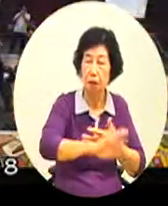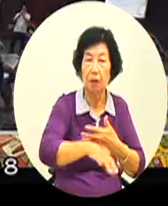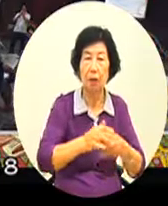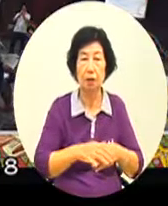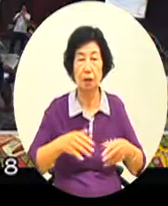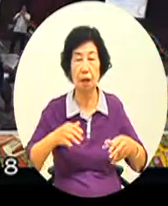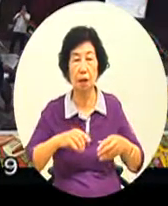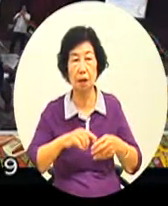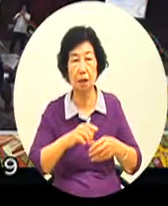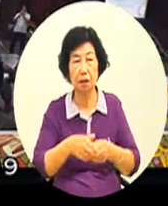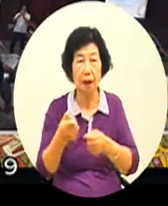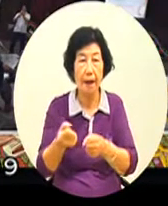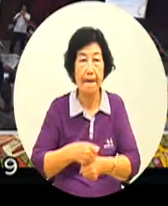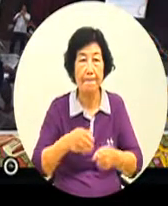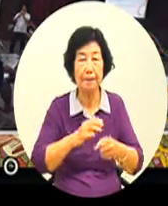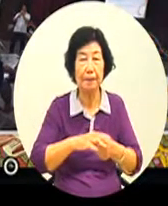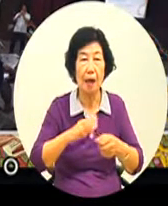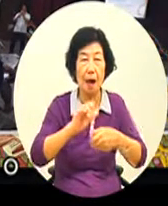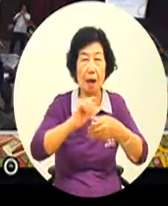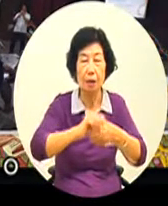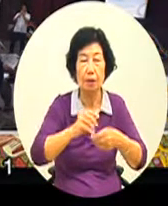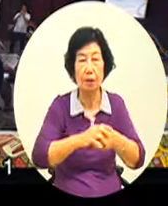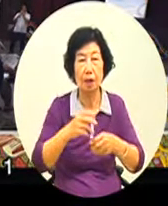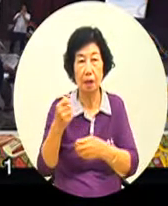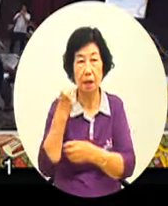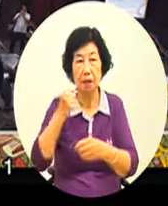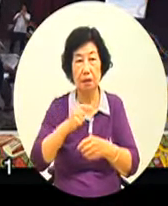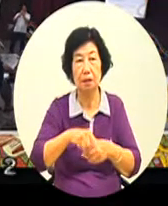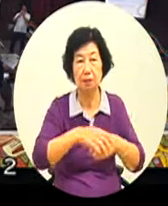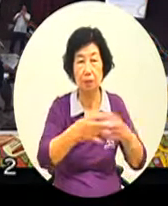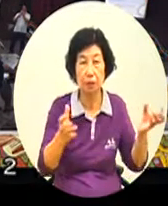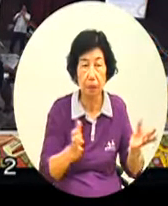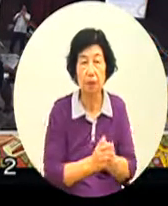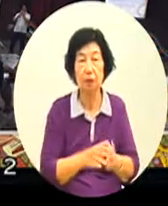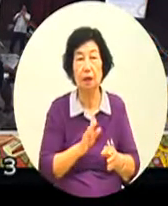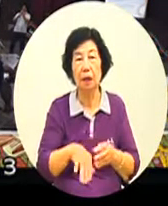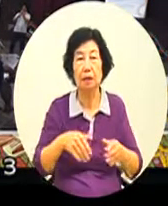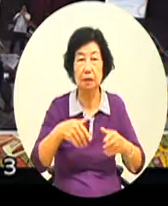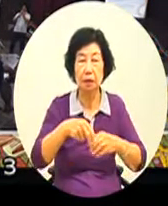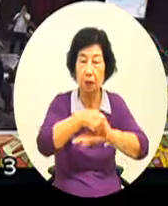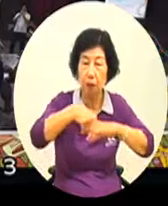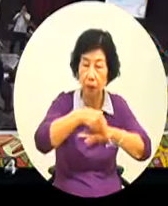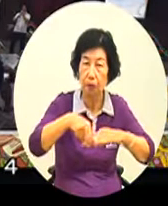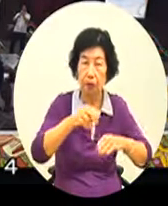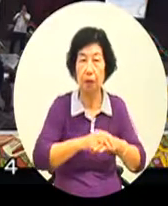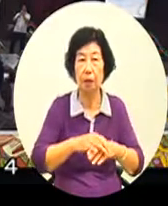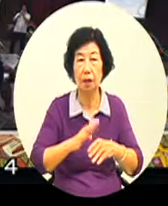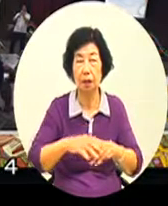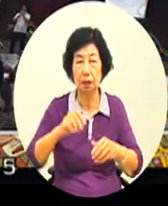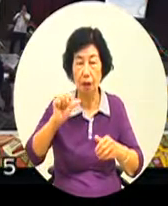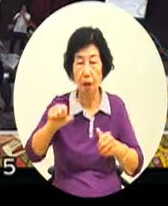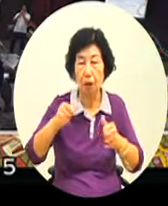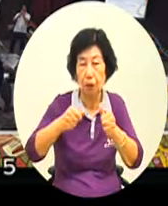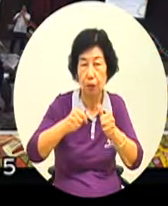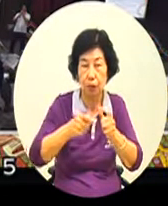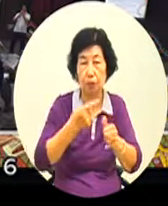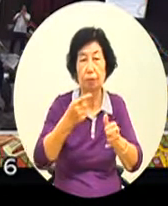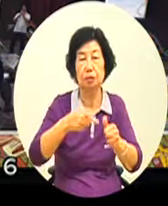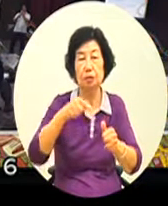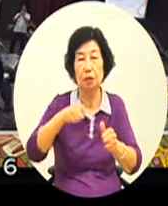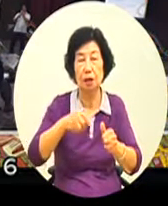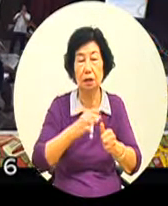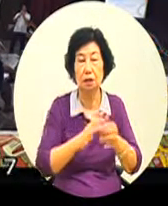呢，本会尊重部落集体异地安置的共识，以规划入住台电五甲宿舍以及纳鲁湾国宅，并补